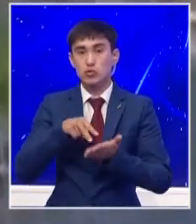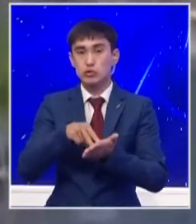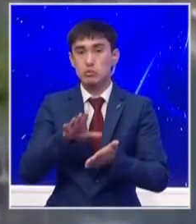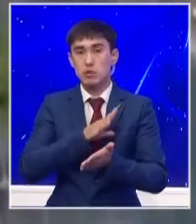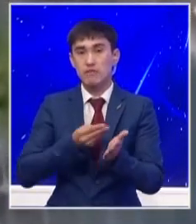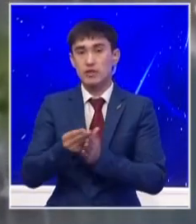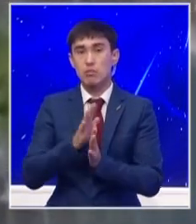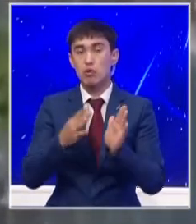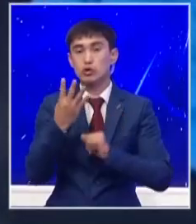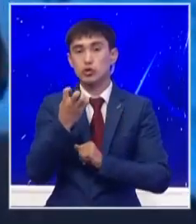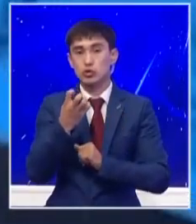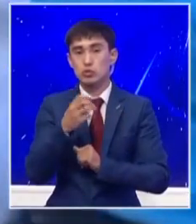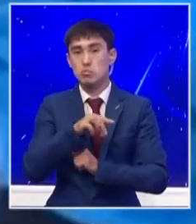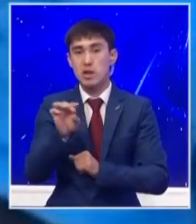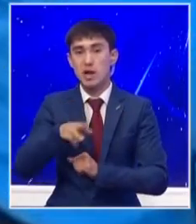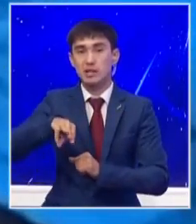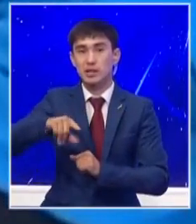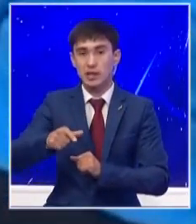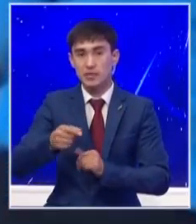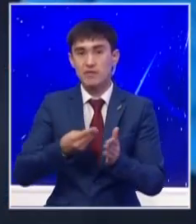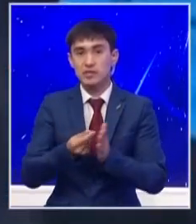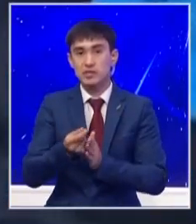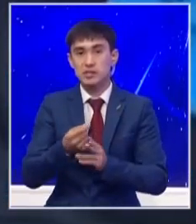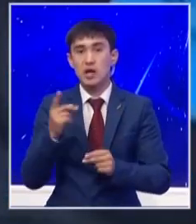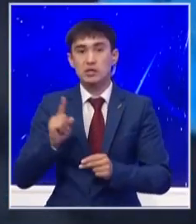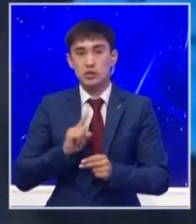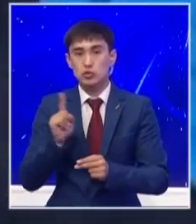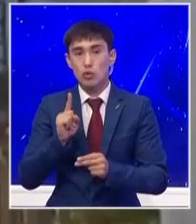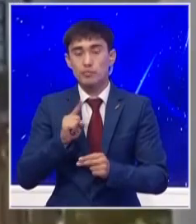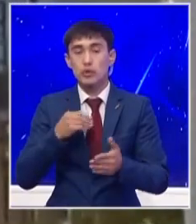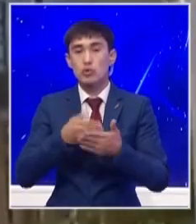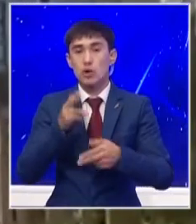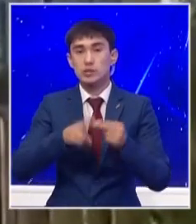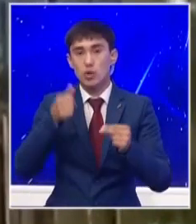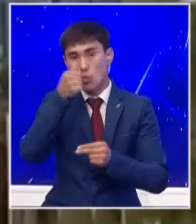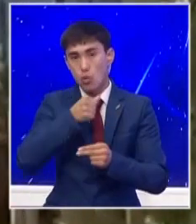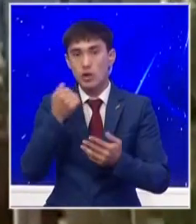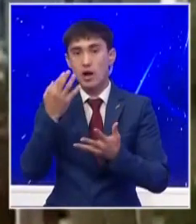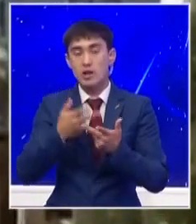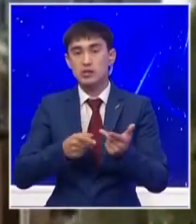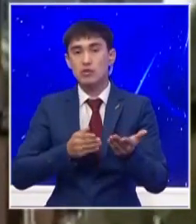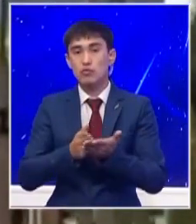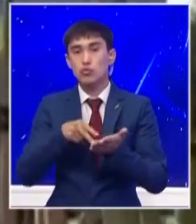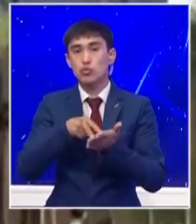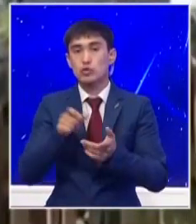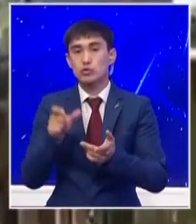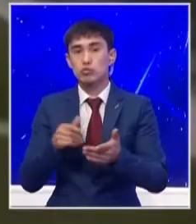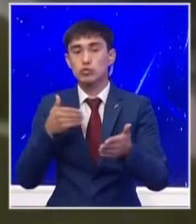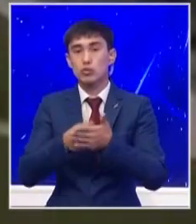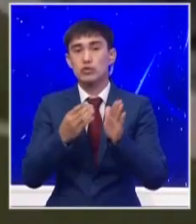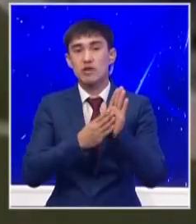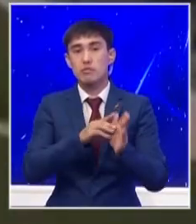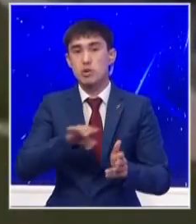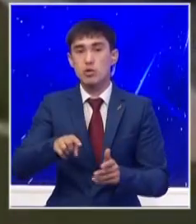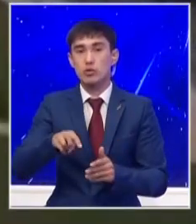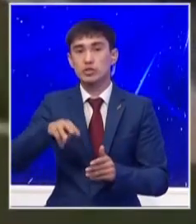было выделено более 400 миллиардов тенге инвестиций. Ожидается, что до конца года количество внутренних туристов достигнет 9